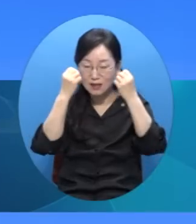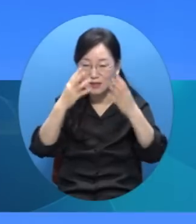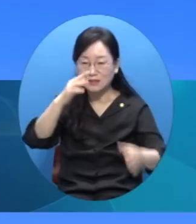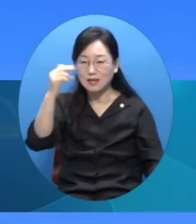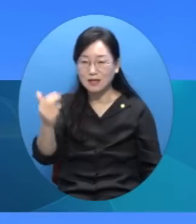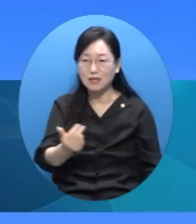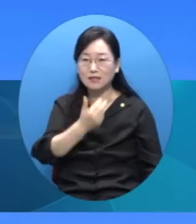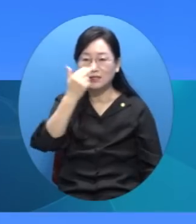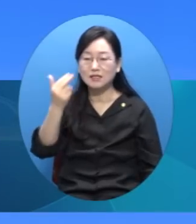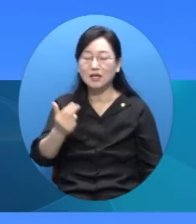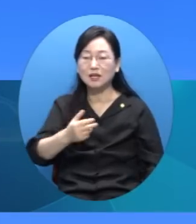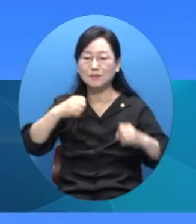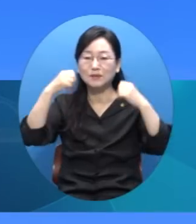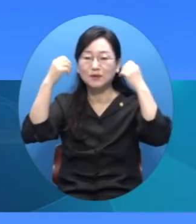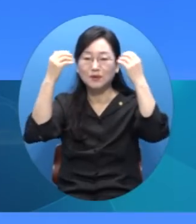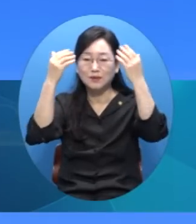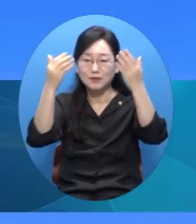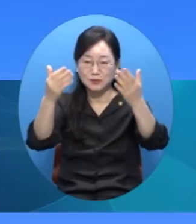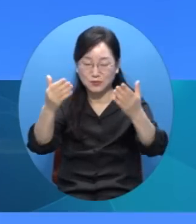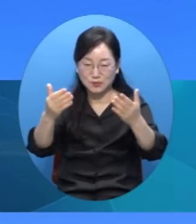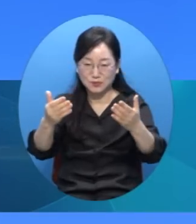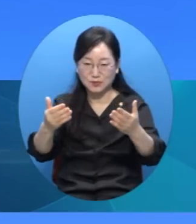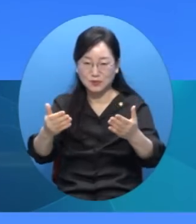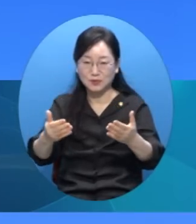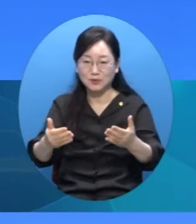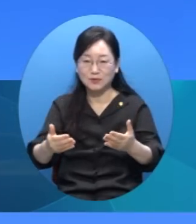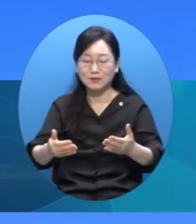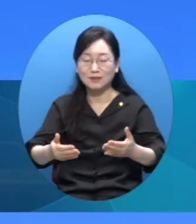언제나 새 생명